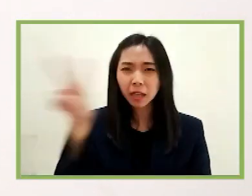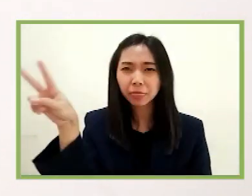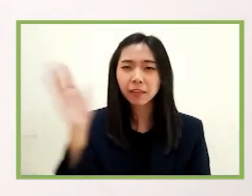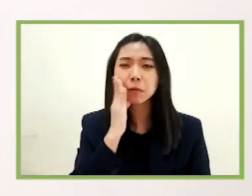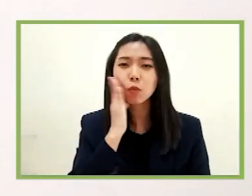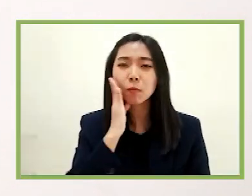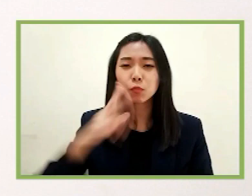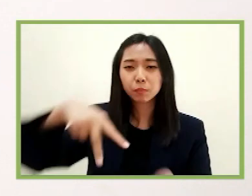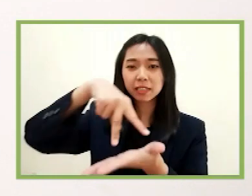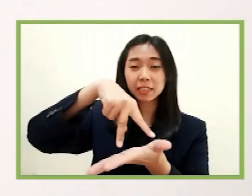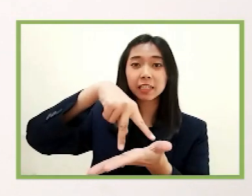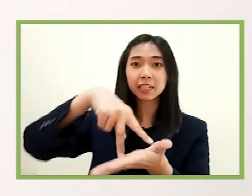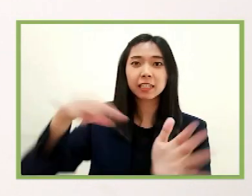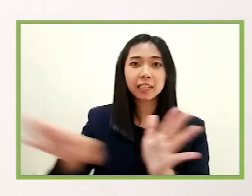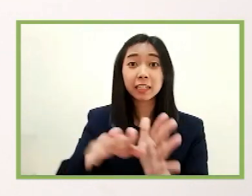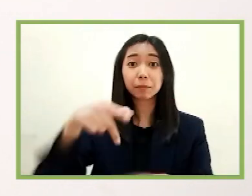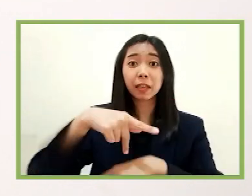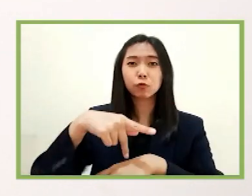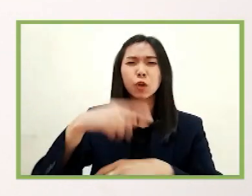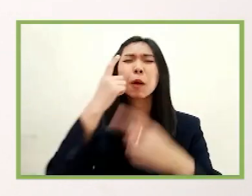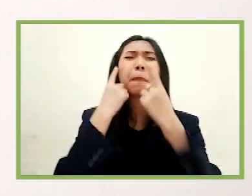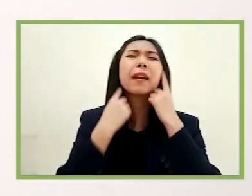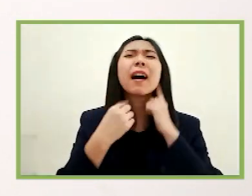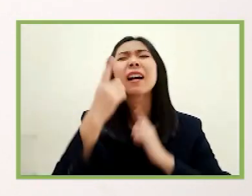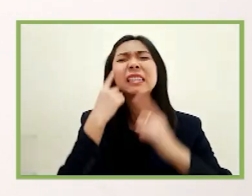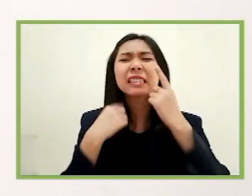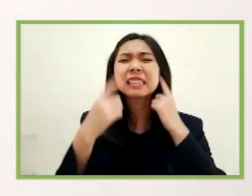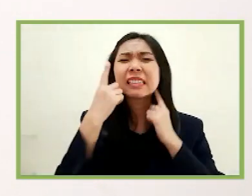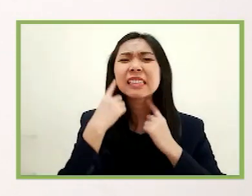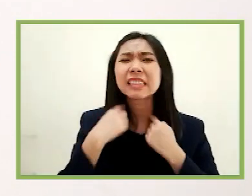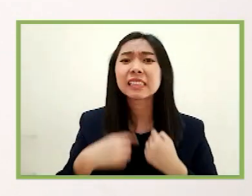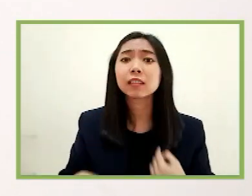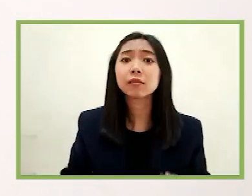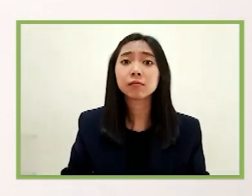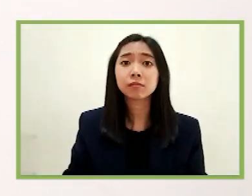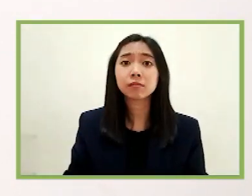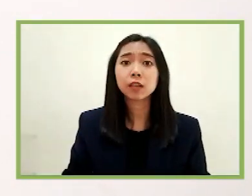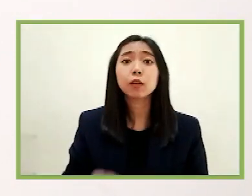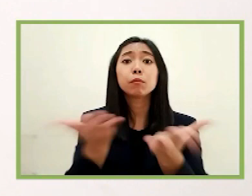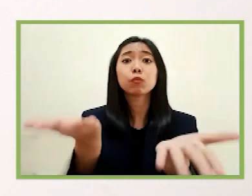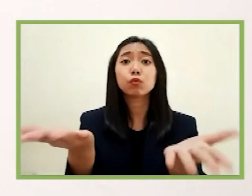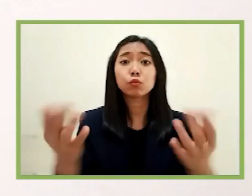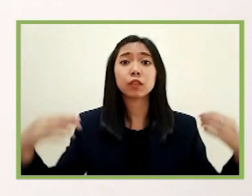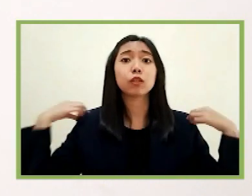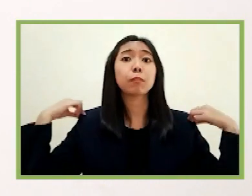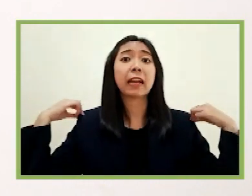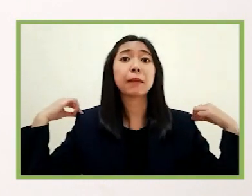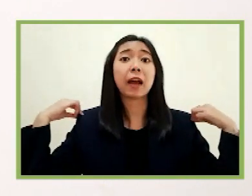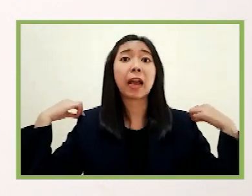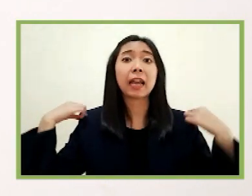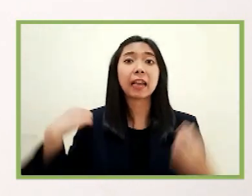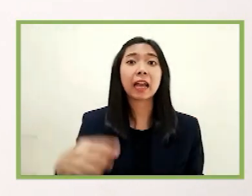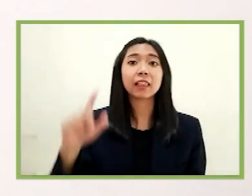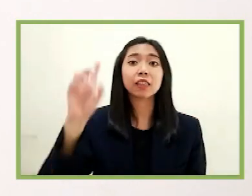datang berdiri dekatnya dan sambil menangis mereka menunjukkan kepadanya semua baju dan pakaian yang dibuat